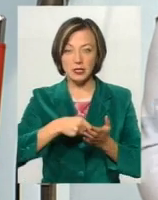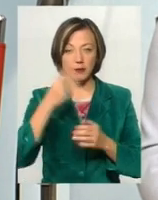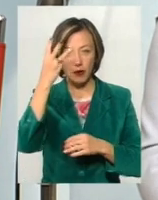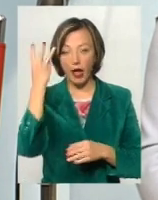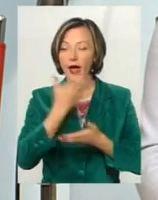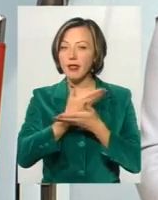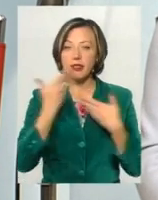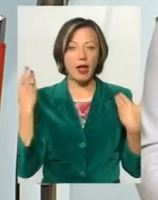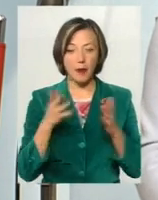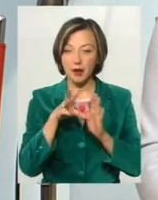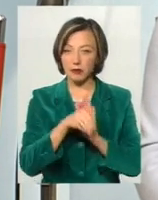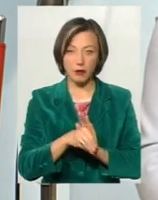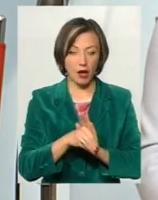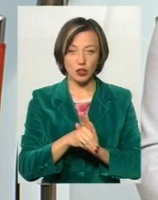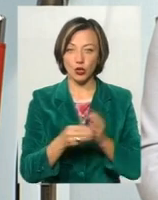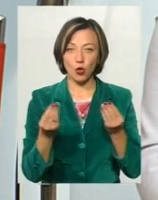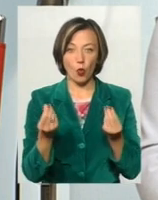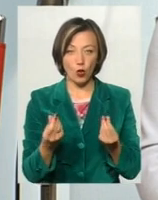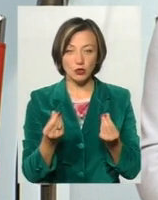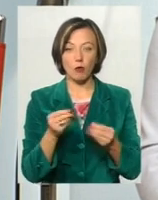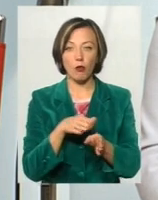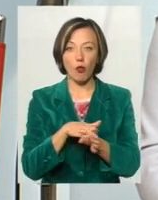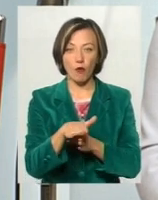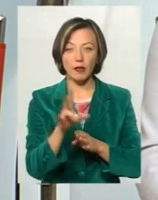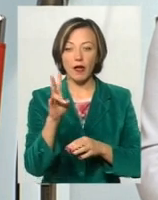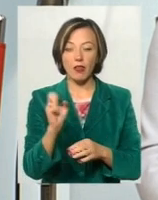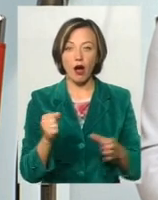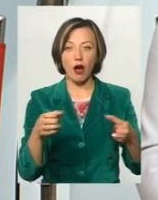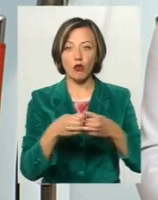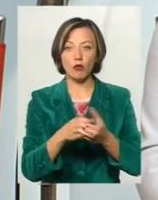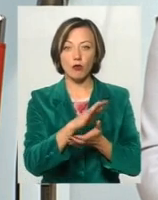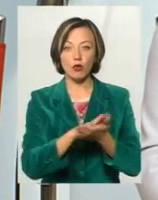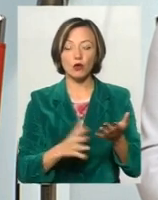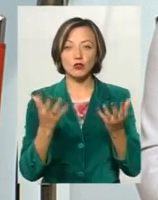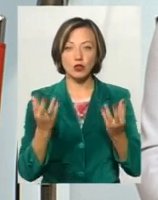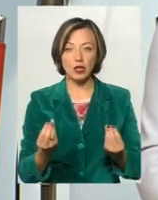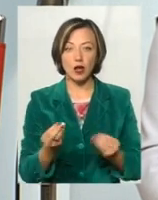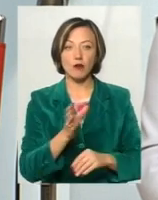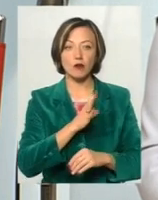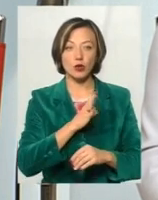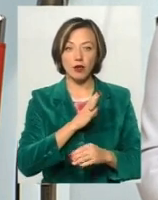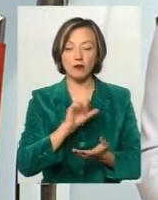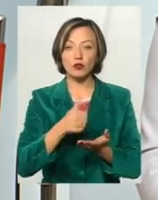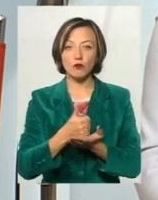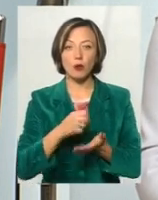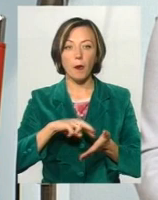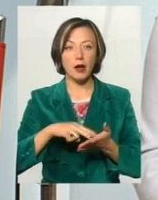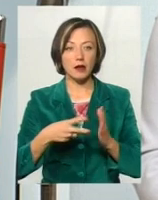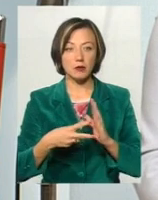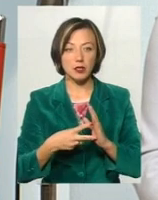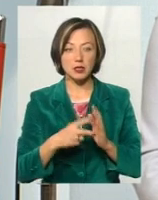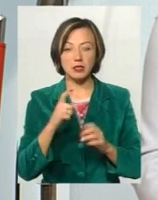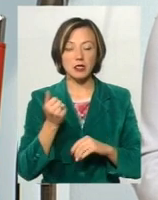не передбачені були кошти повністю на групи продовженого дня, які були. Вони були в основному передбачені